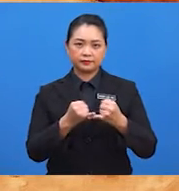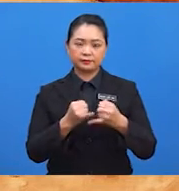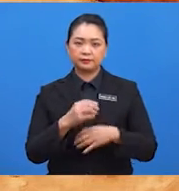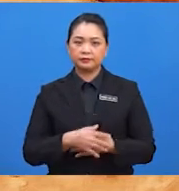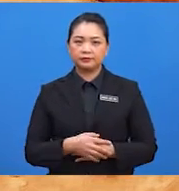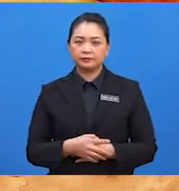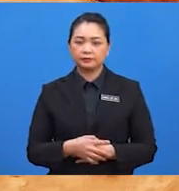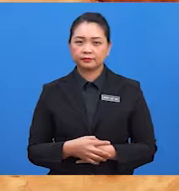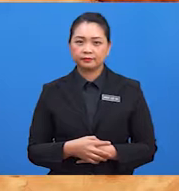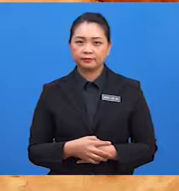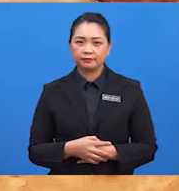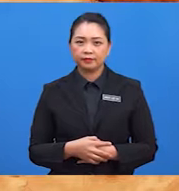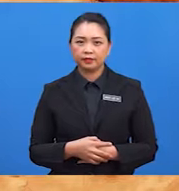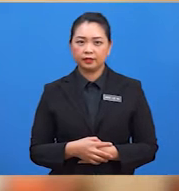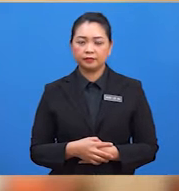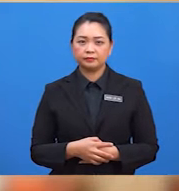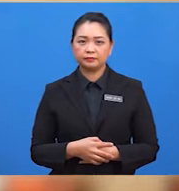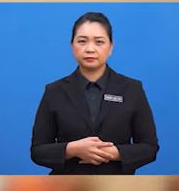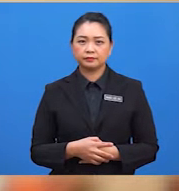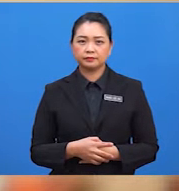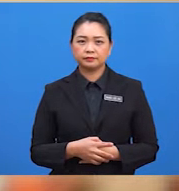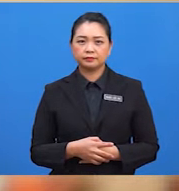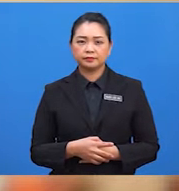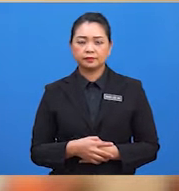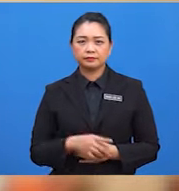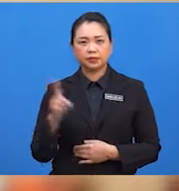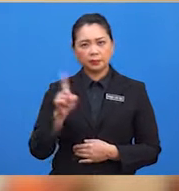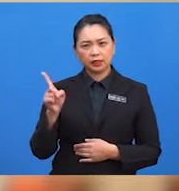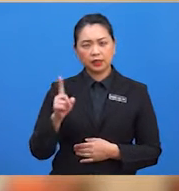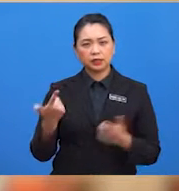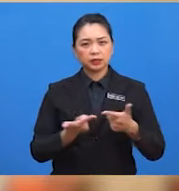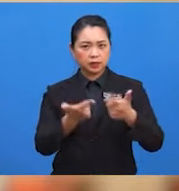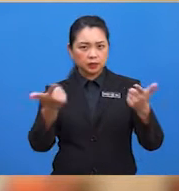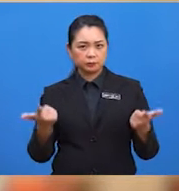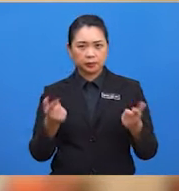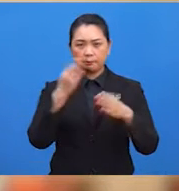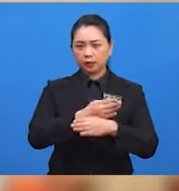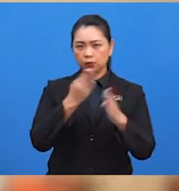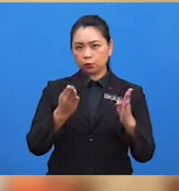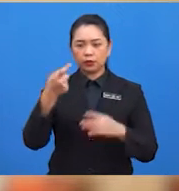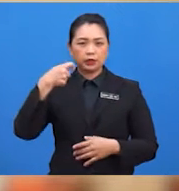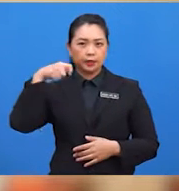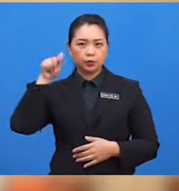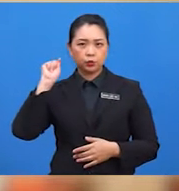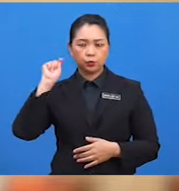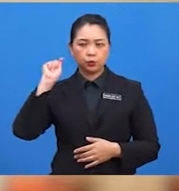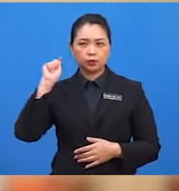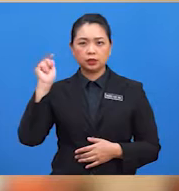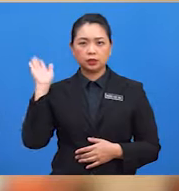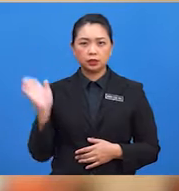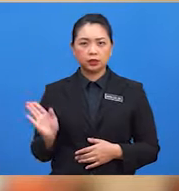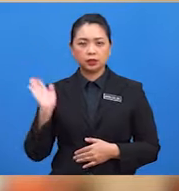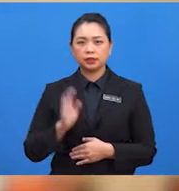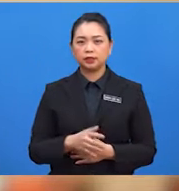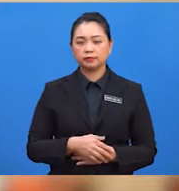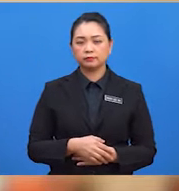sekali soalan mengenai tamadun Huanghe. Soalan pertama, di manakah lokasi pembentukan tamadun Huanghe?